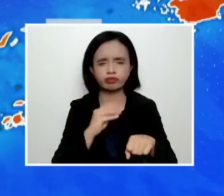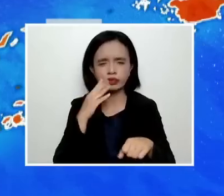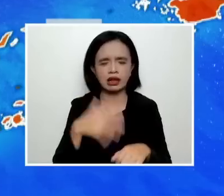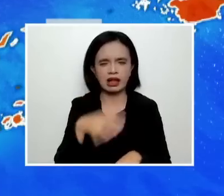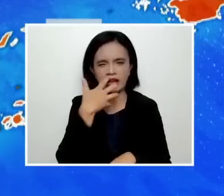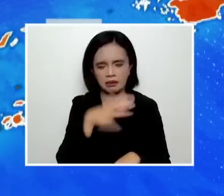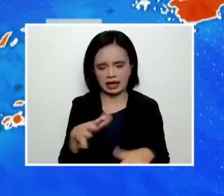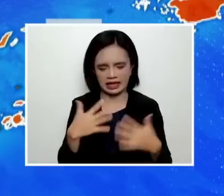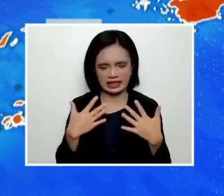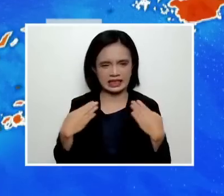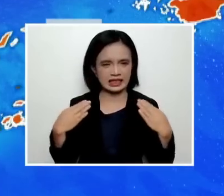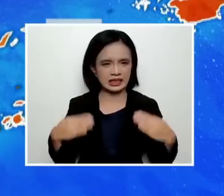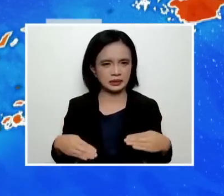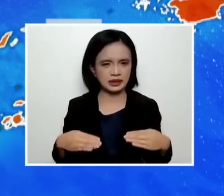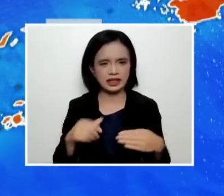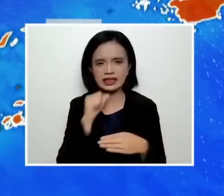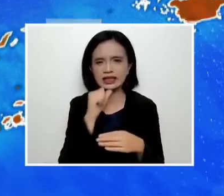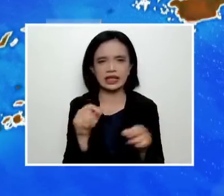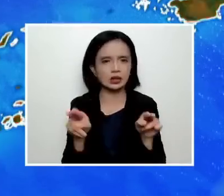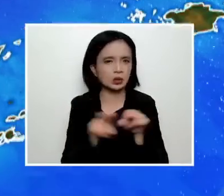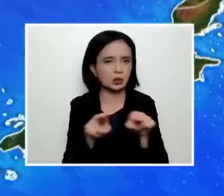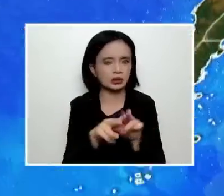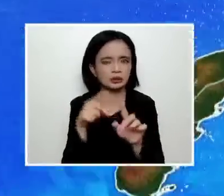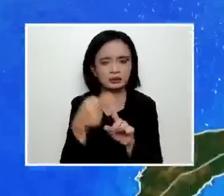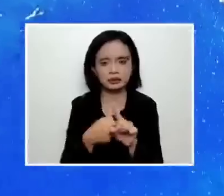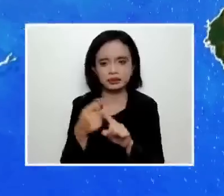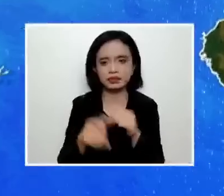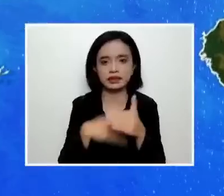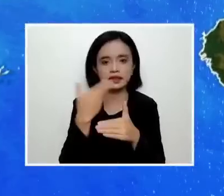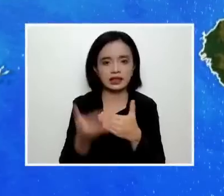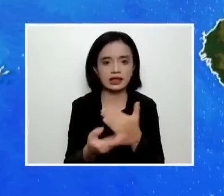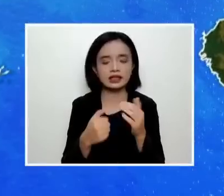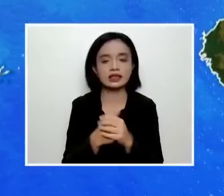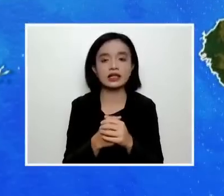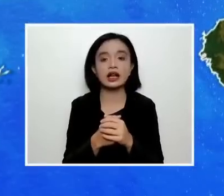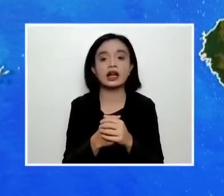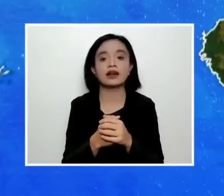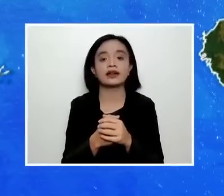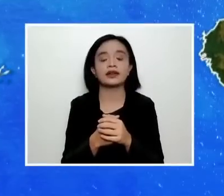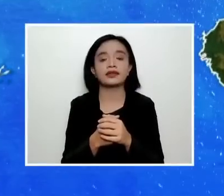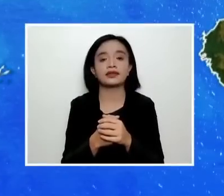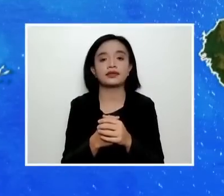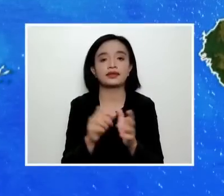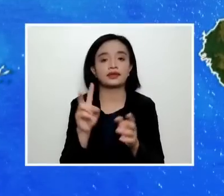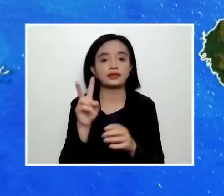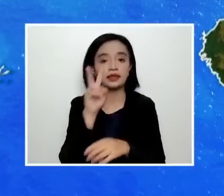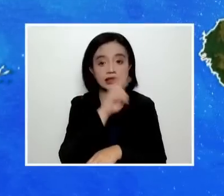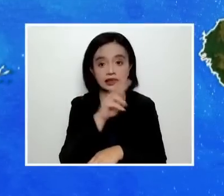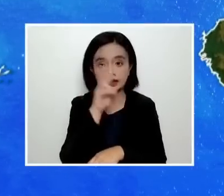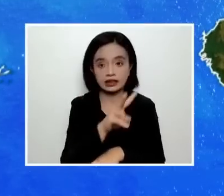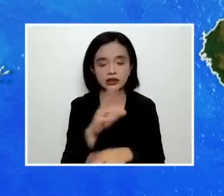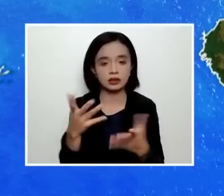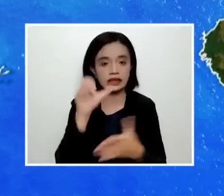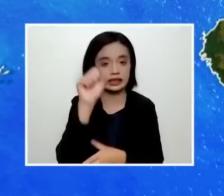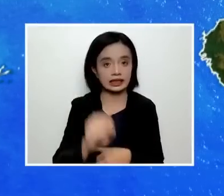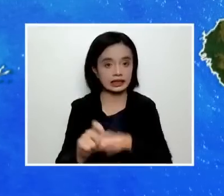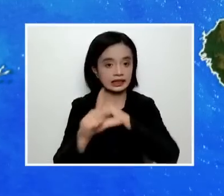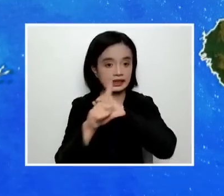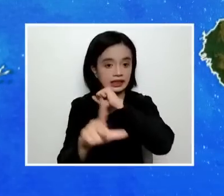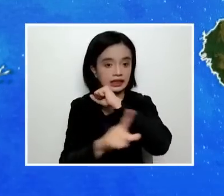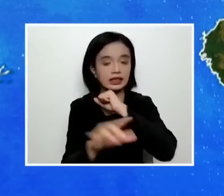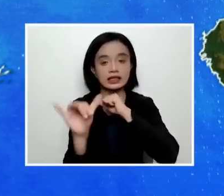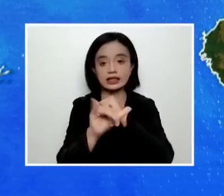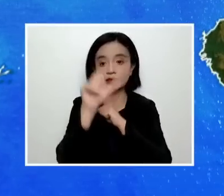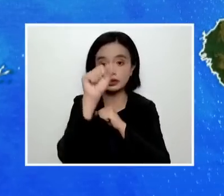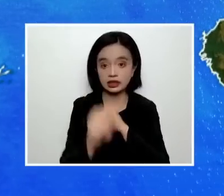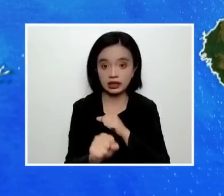hindi aktwal na temperatura. Sa Visayas, sa umaga maulan naman dito sa may bahagi ng Southern Leyte, maging sa silangang bahagi po ng